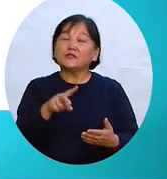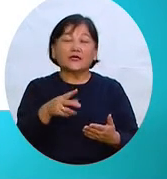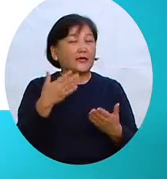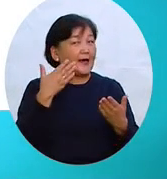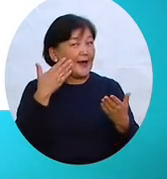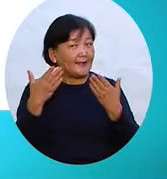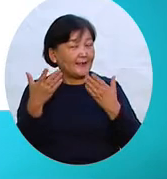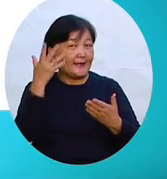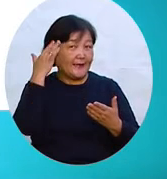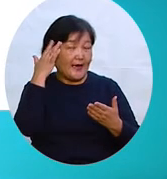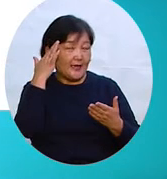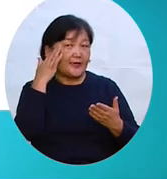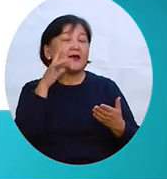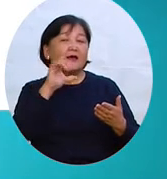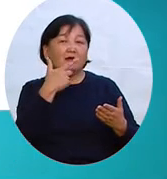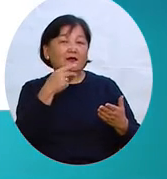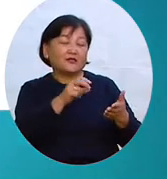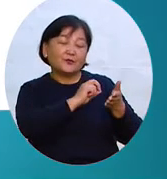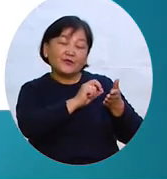аргыг хэрэгэлсэн байх нэ.